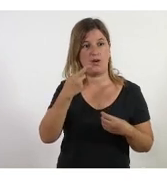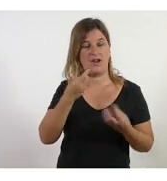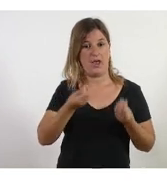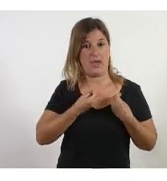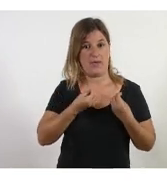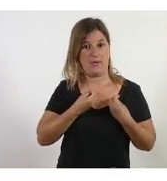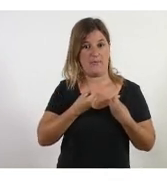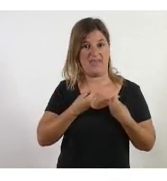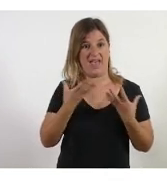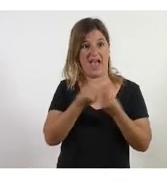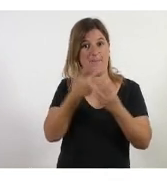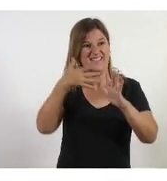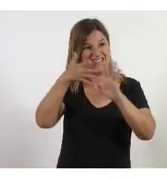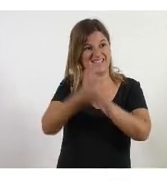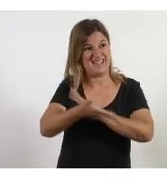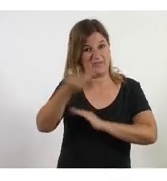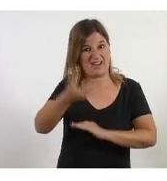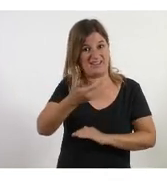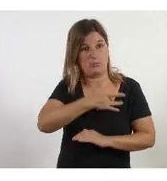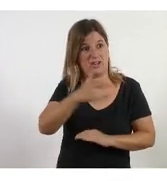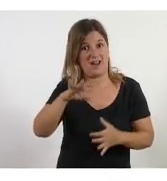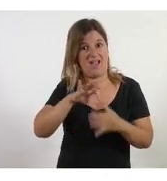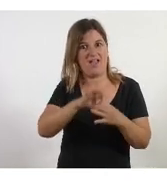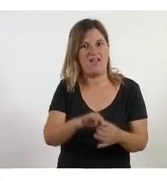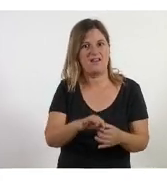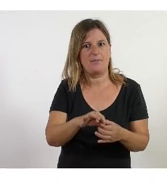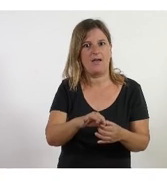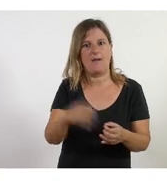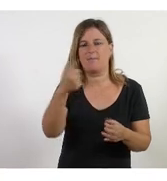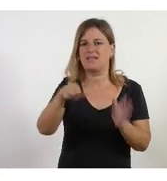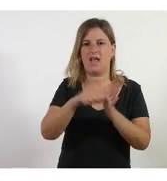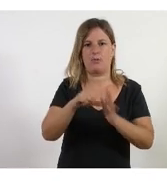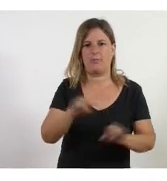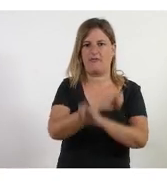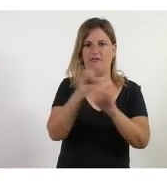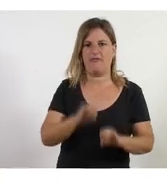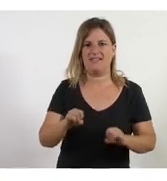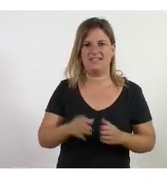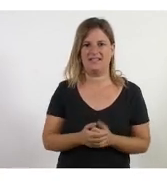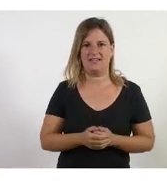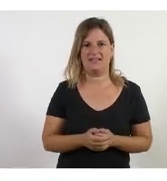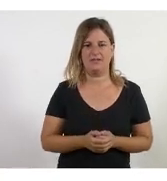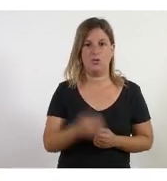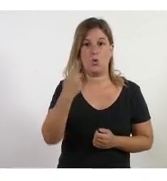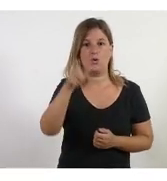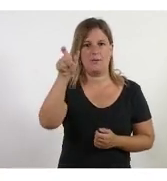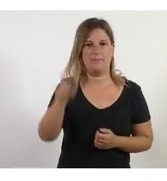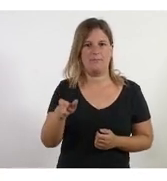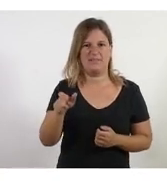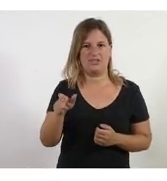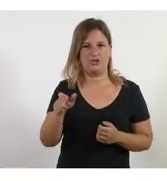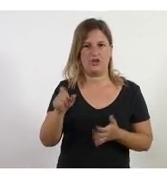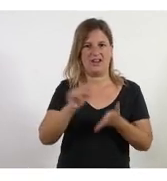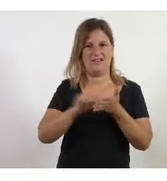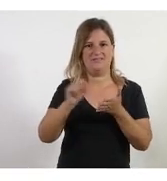ens acostem molt més al camí de la felicitat. Hi ha un escriptor, bueno, una persona que va escriure, no?, que a mi m'agrada moltíssim, de